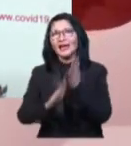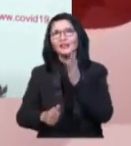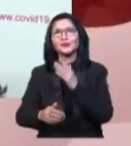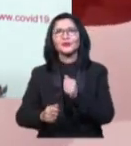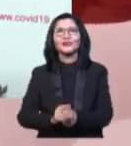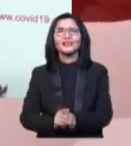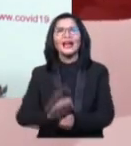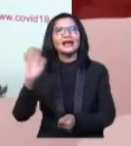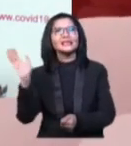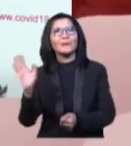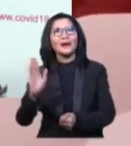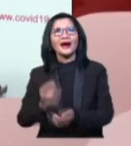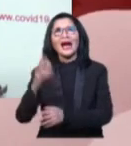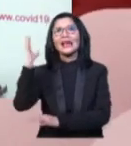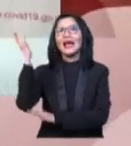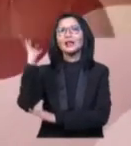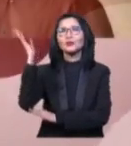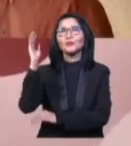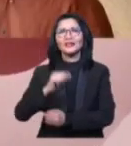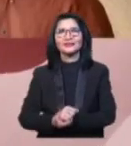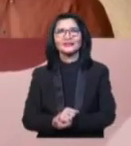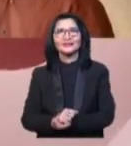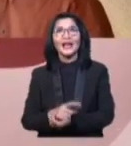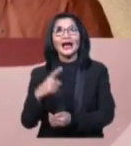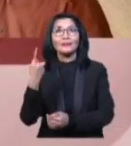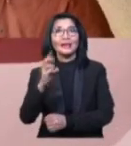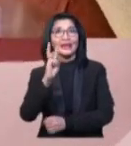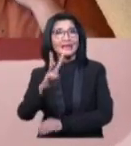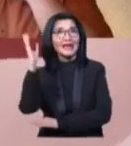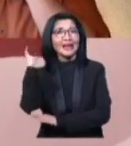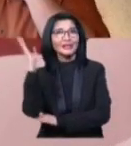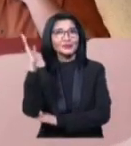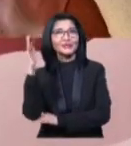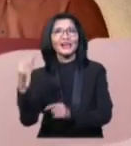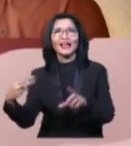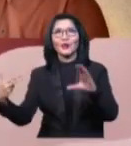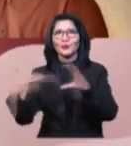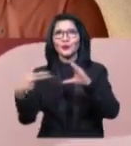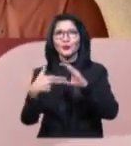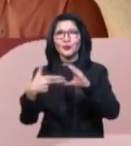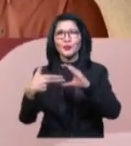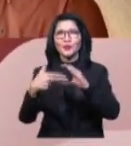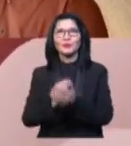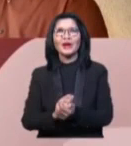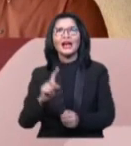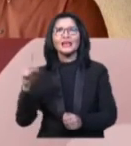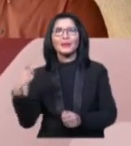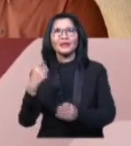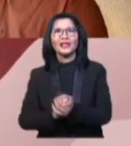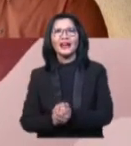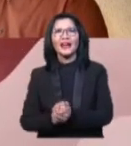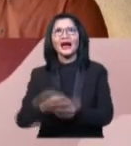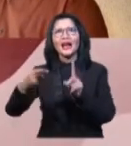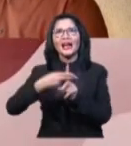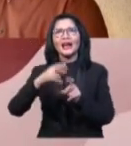beberapa narasumber untuk siang hari ini. Yang pertama, saya sapa 3 narsum yang hadir secara online melalui sambungan Zoom. Yang pertama, Kang